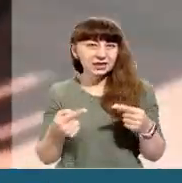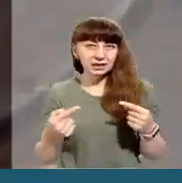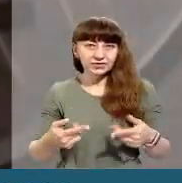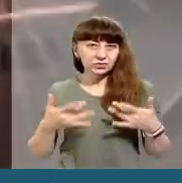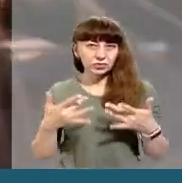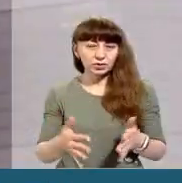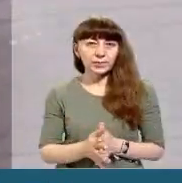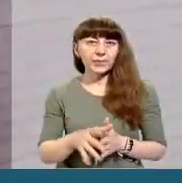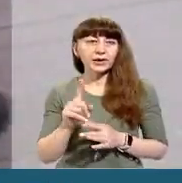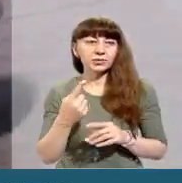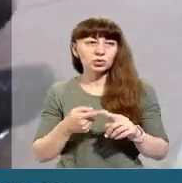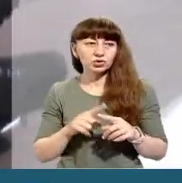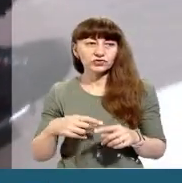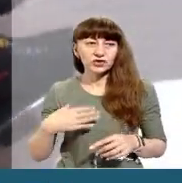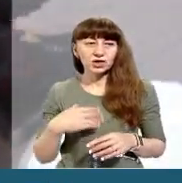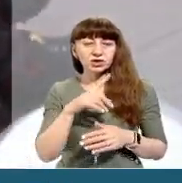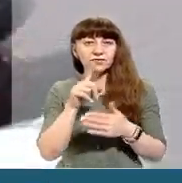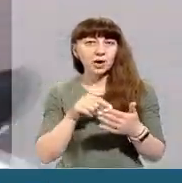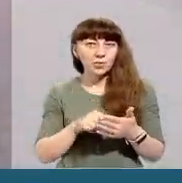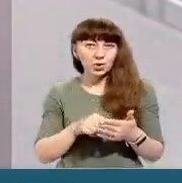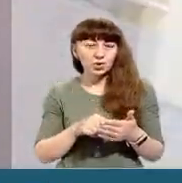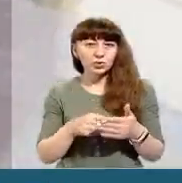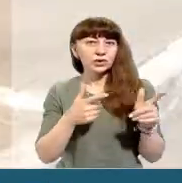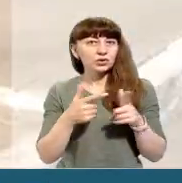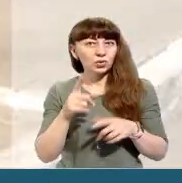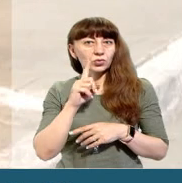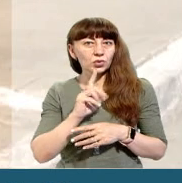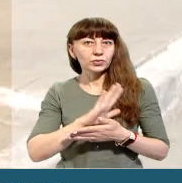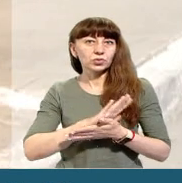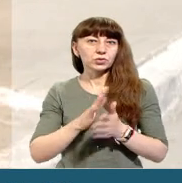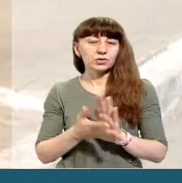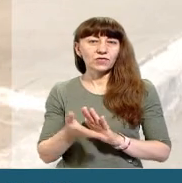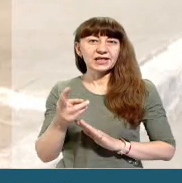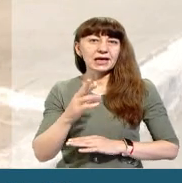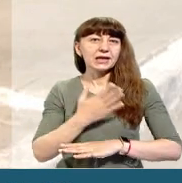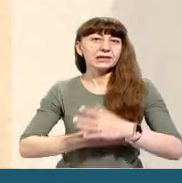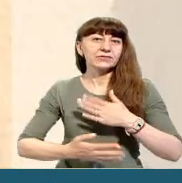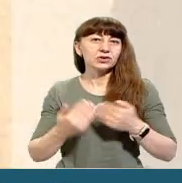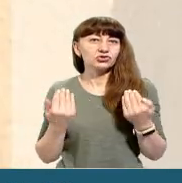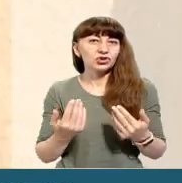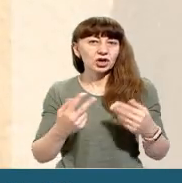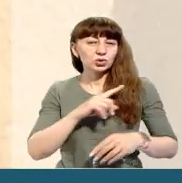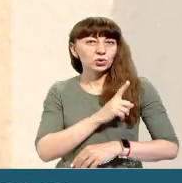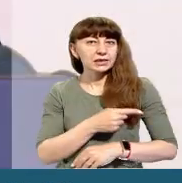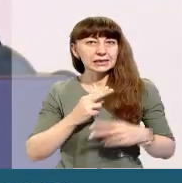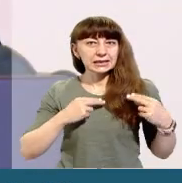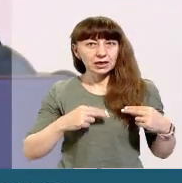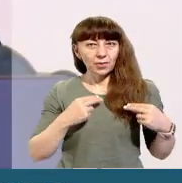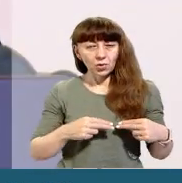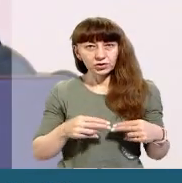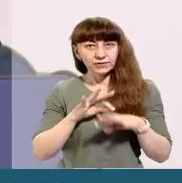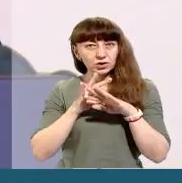өзекті. Қазір бұл бағыттағы жұмыстар күшейтілді. Жыл соңына дейін тағы 27 нысан құрылыс нормаларына сай лайықталуы тиіс.